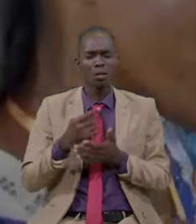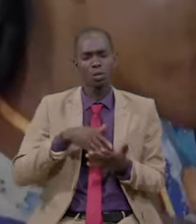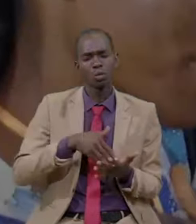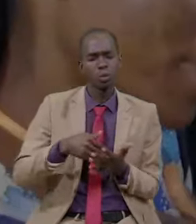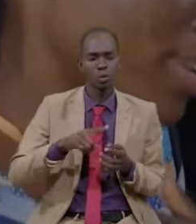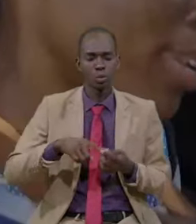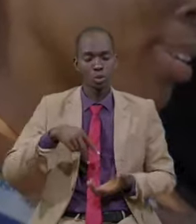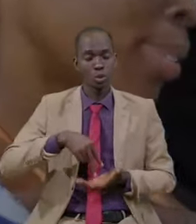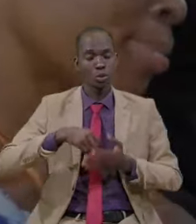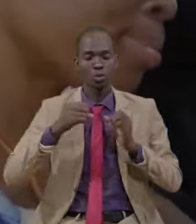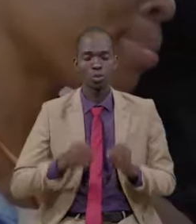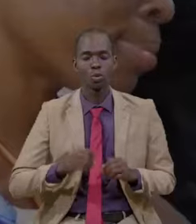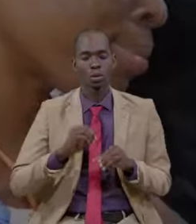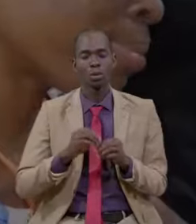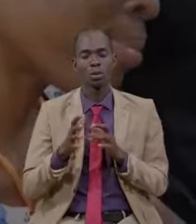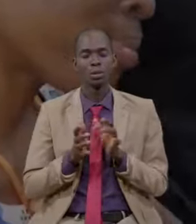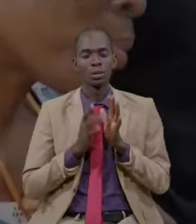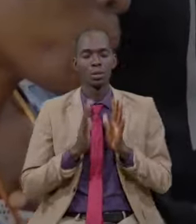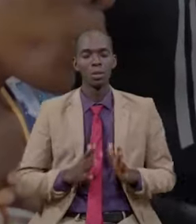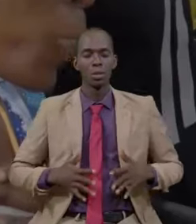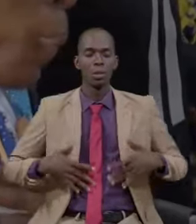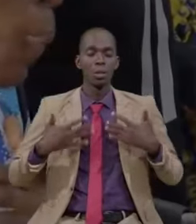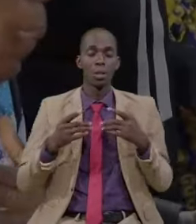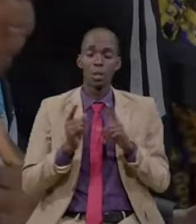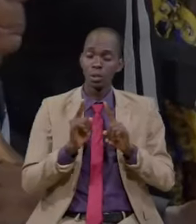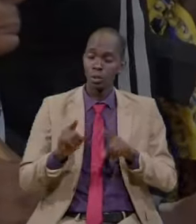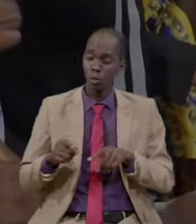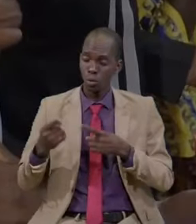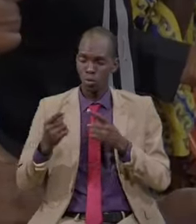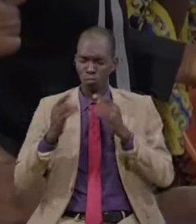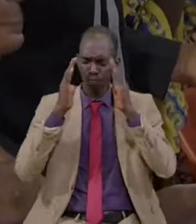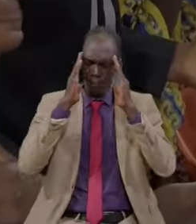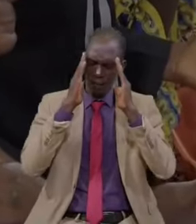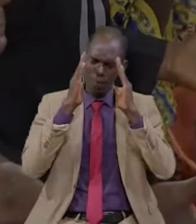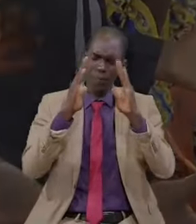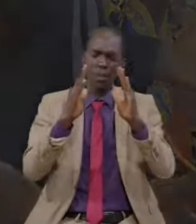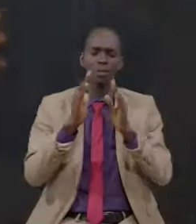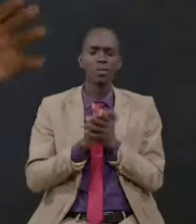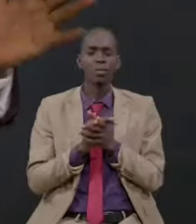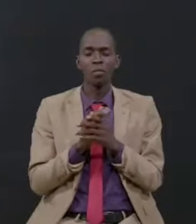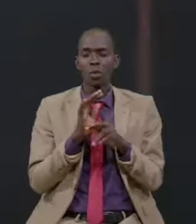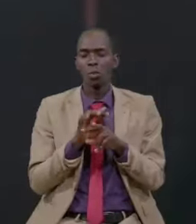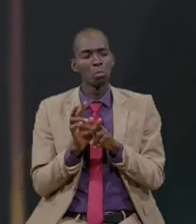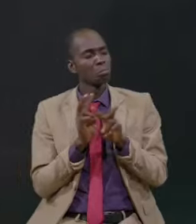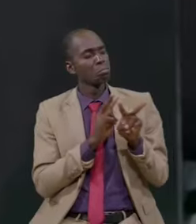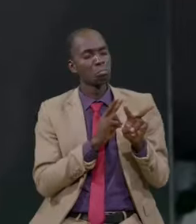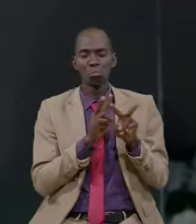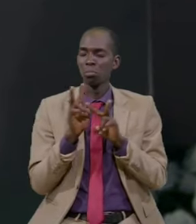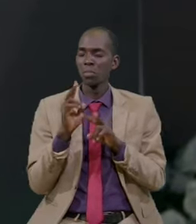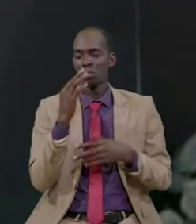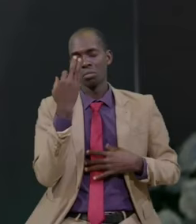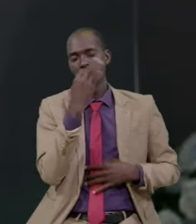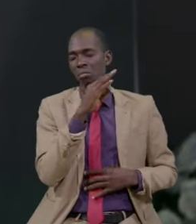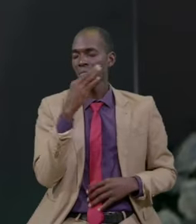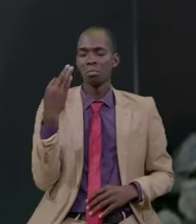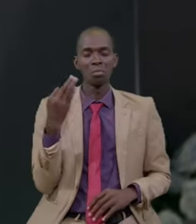vie chrétienne. Comme tu vas, concentre-toi, focalise-toi. Ne regarde pas à gauche, à droite, devant,